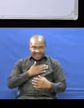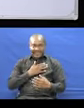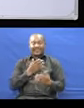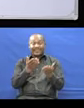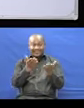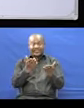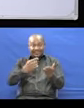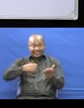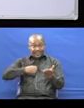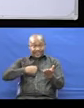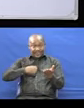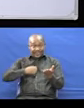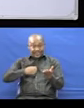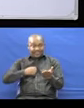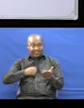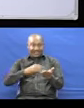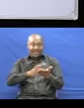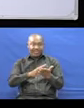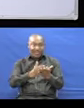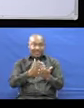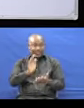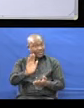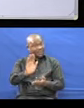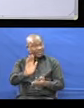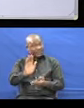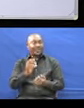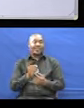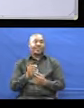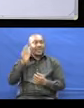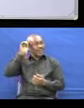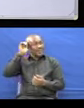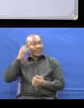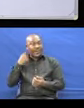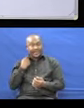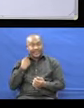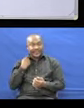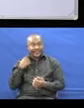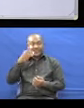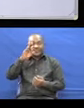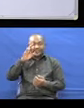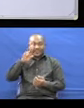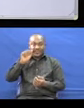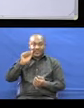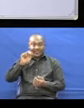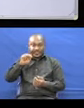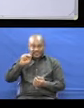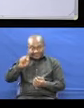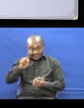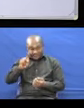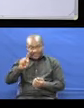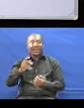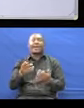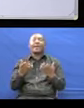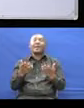Basi ni mimi tena mwalimu wenu Mwalimu Thomas kutoka Taasisi ya Elimu Tanzania. Ninakuja na